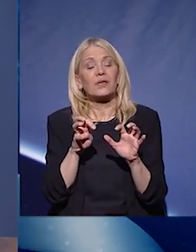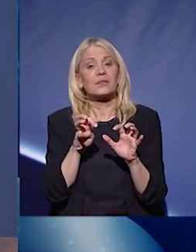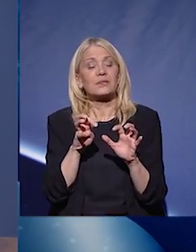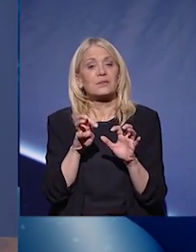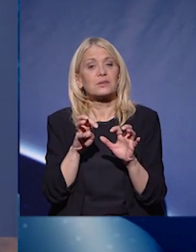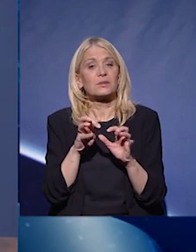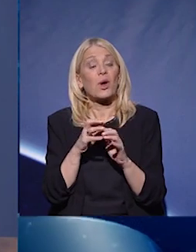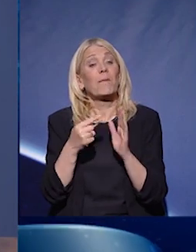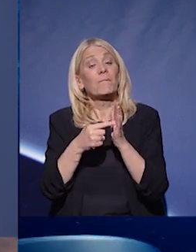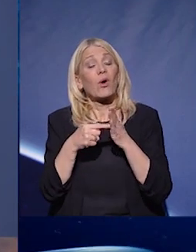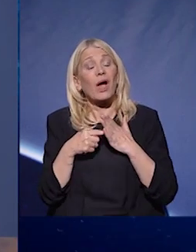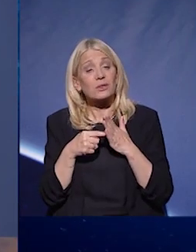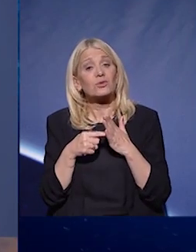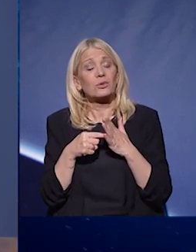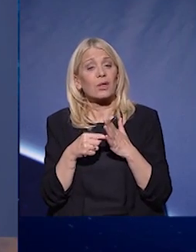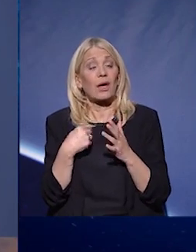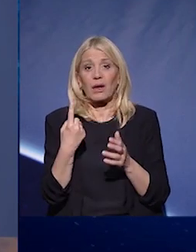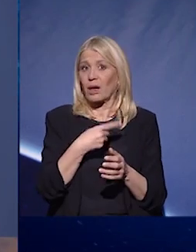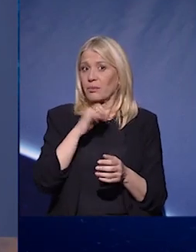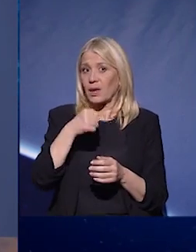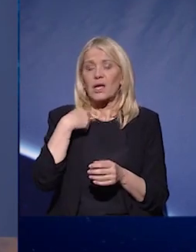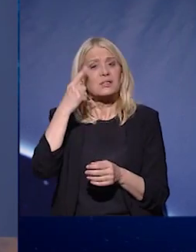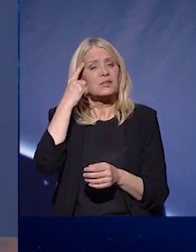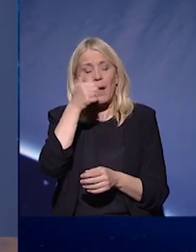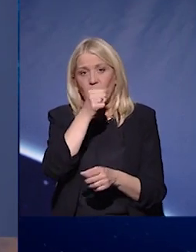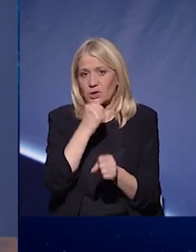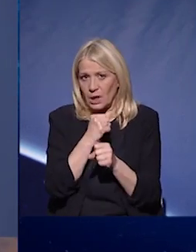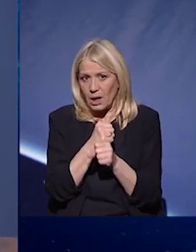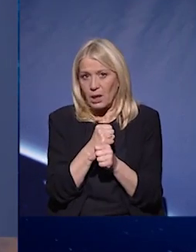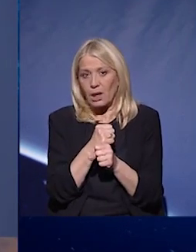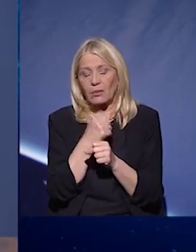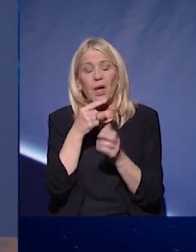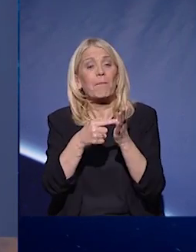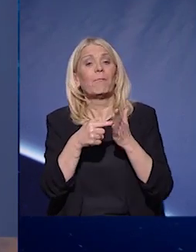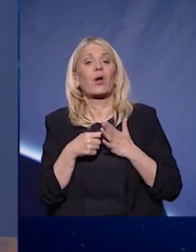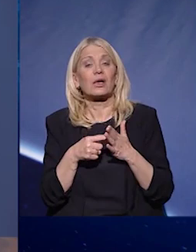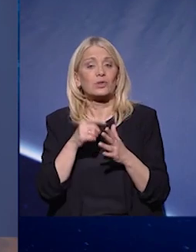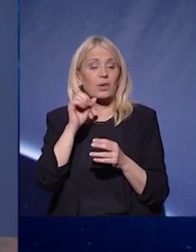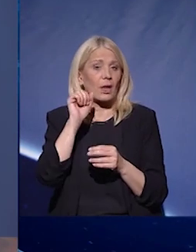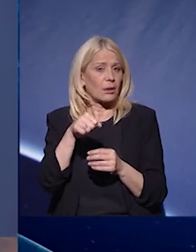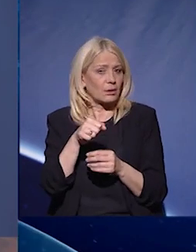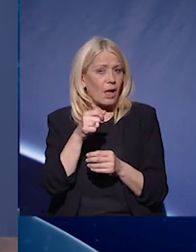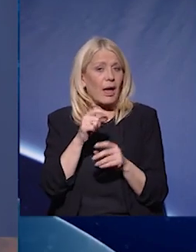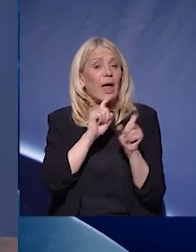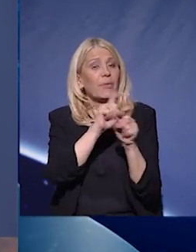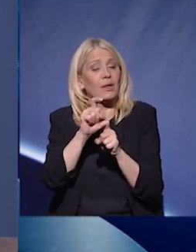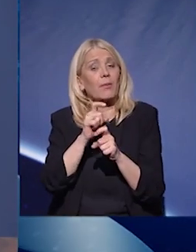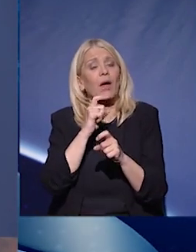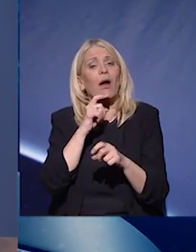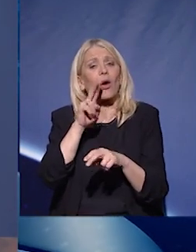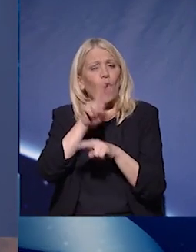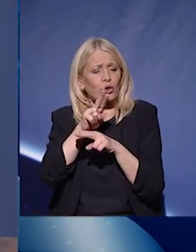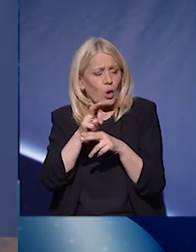1900, pokazuje nam da znamo šta radimo, pokazuje nam da je epidemija pod